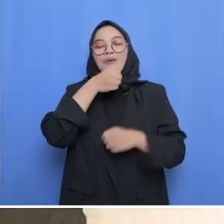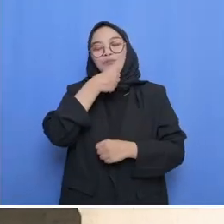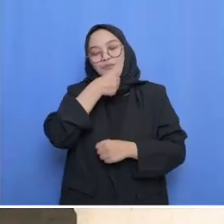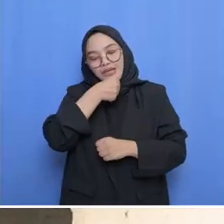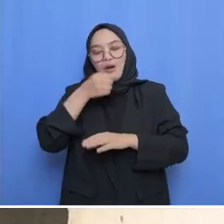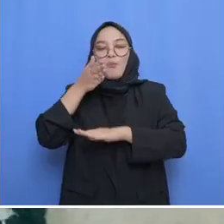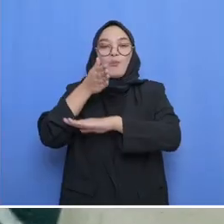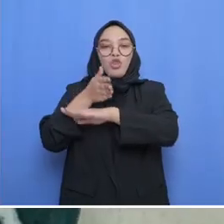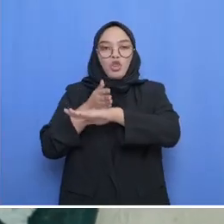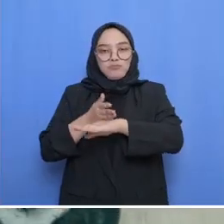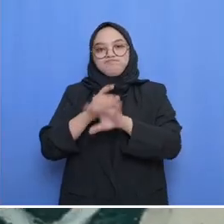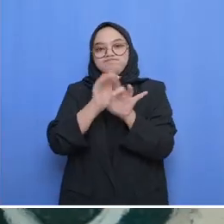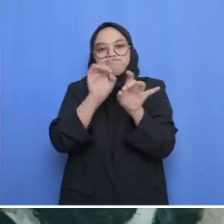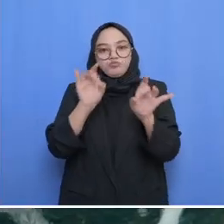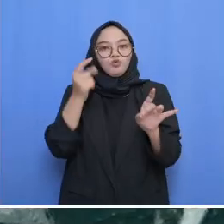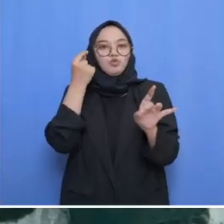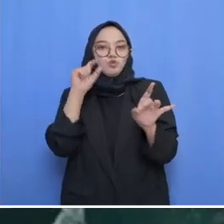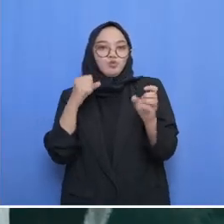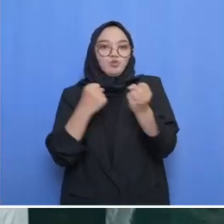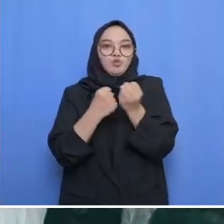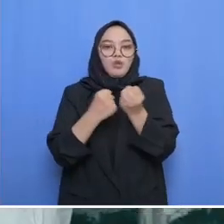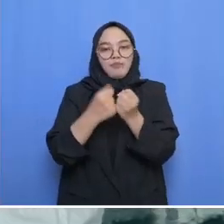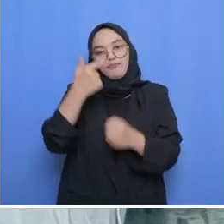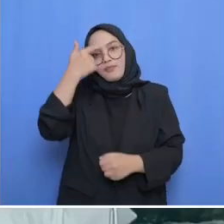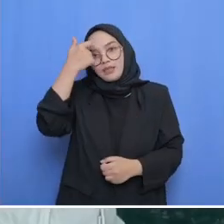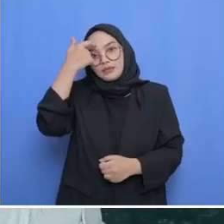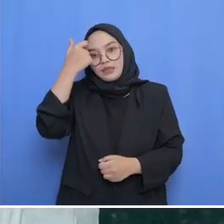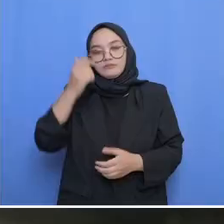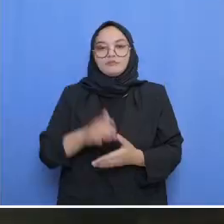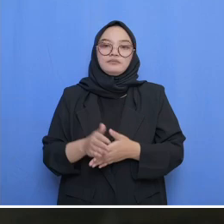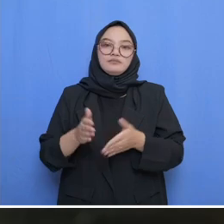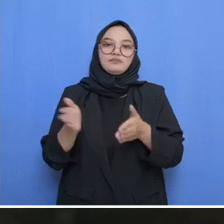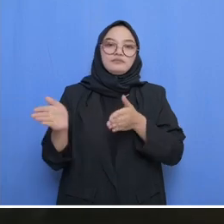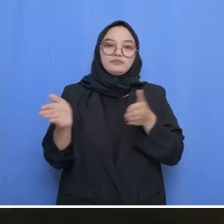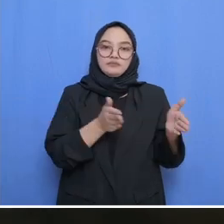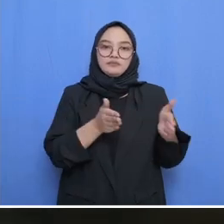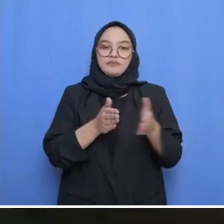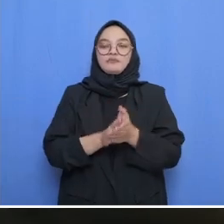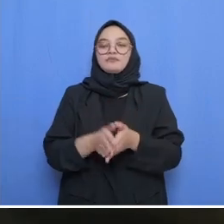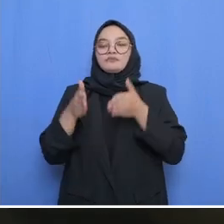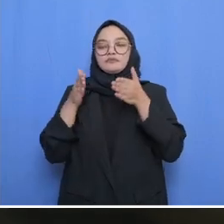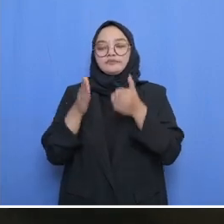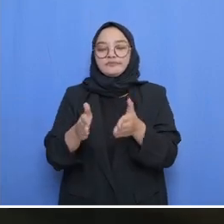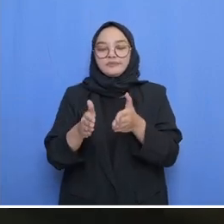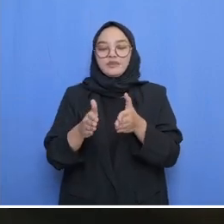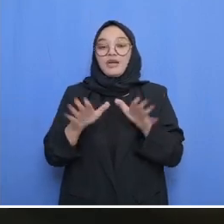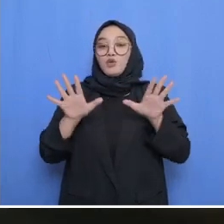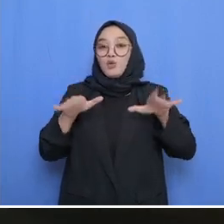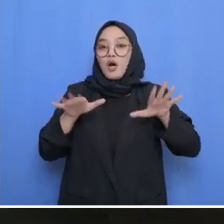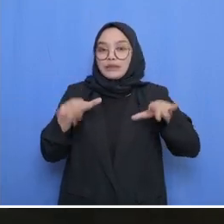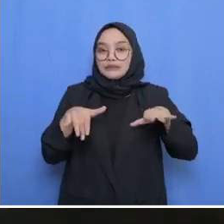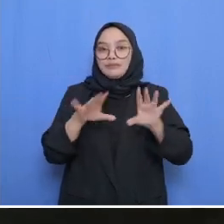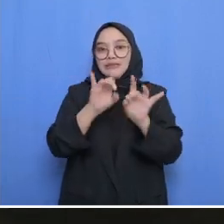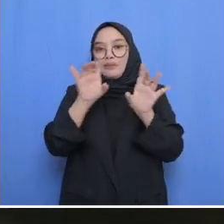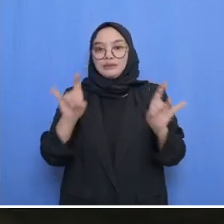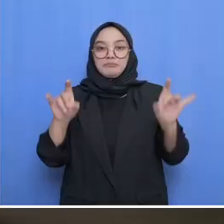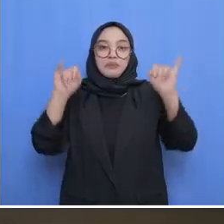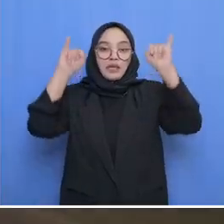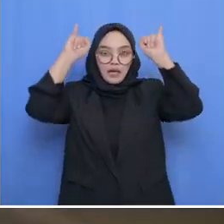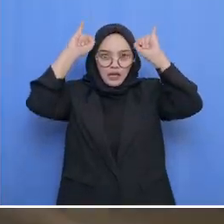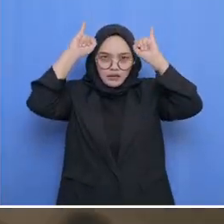dan kambing potong sebagai sarana penunjang pembelajaran. Divisi Budidaya Unggas dan Aneka